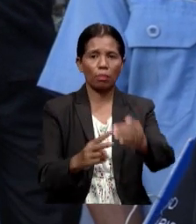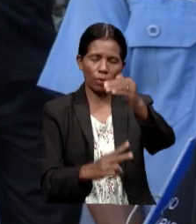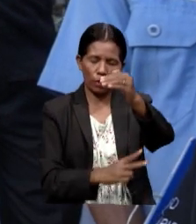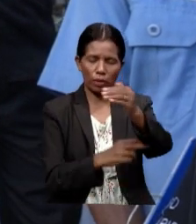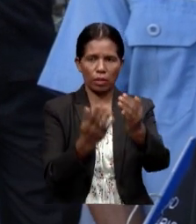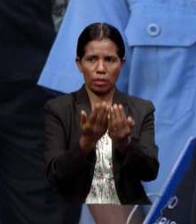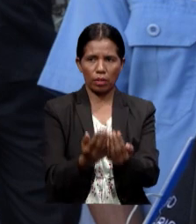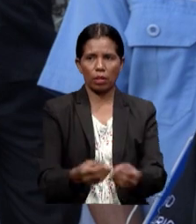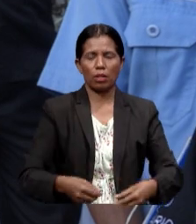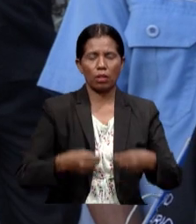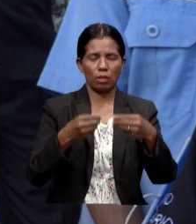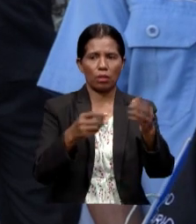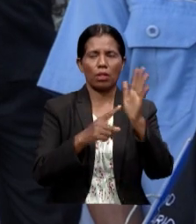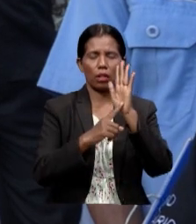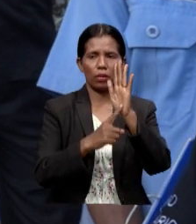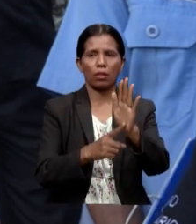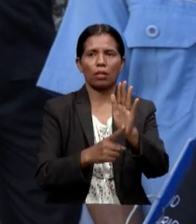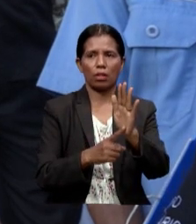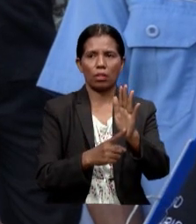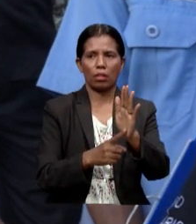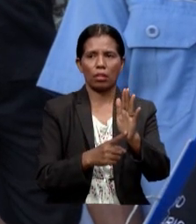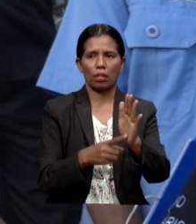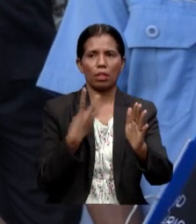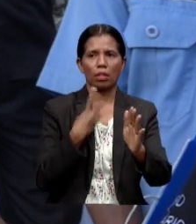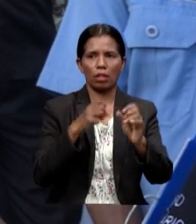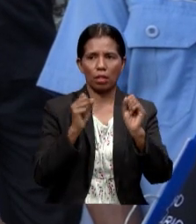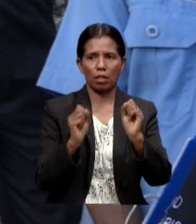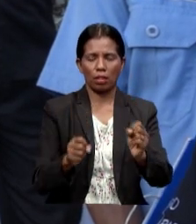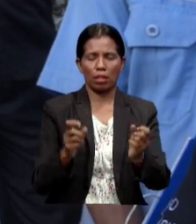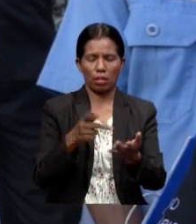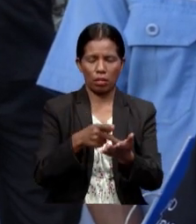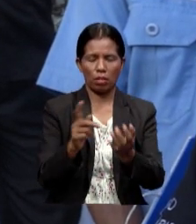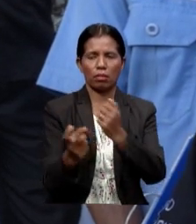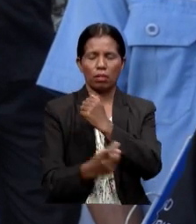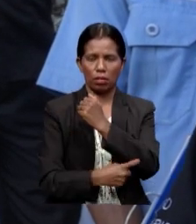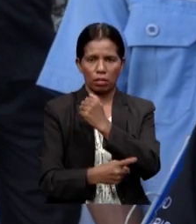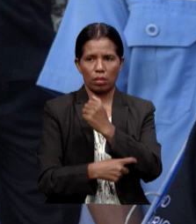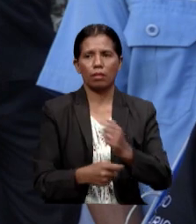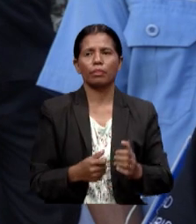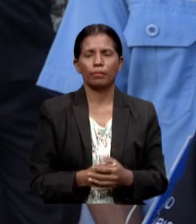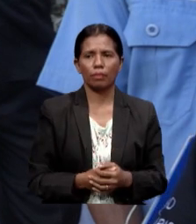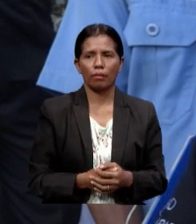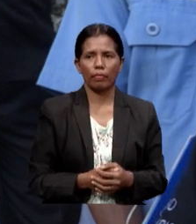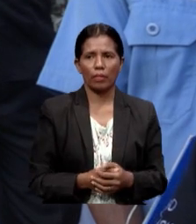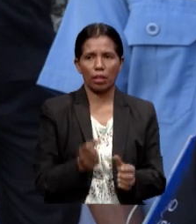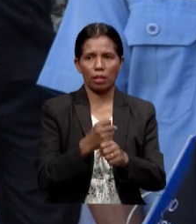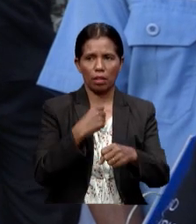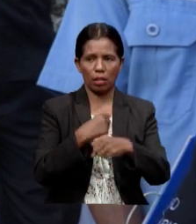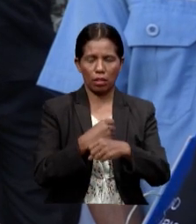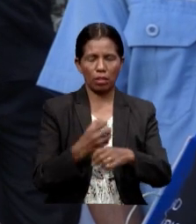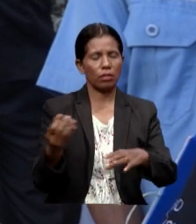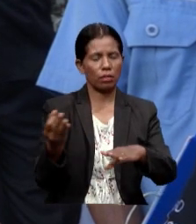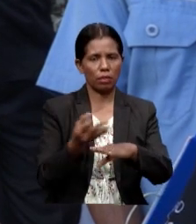jemata fo Toran liu, restu am tengah aplikatan sang-sang. Ya, ini tengah saya ada tamu hal manipulasi sama dokumen